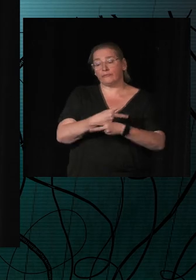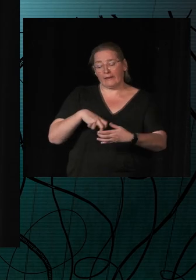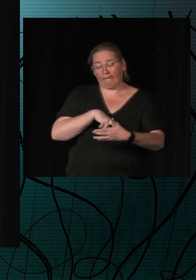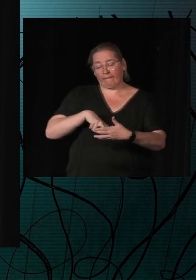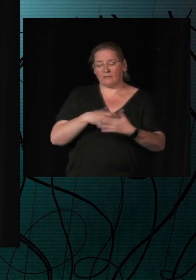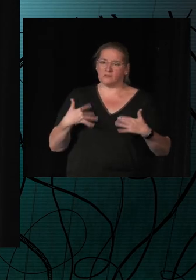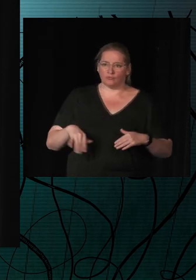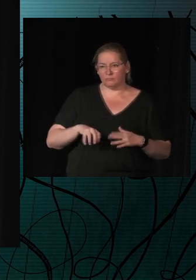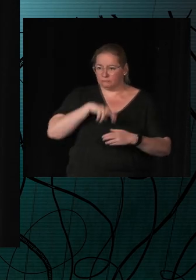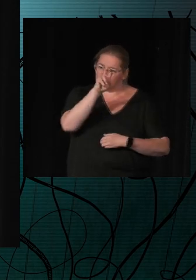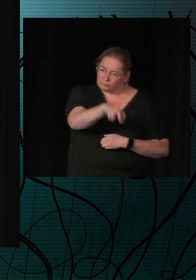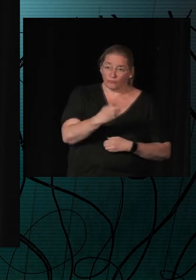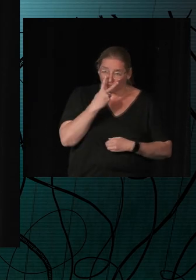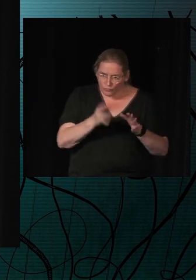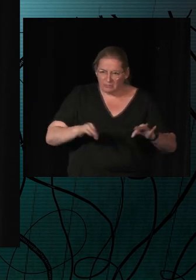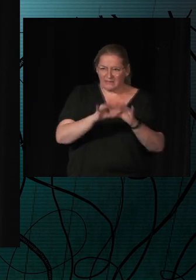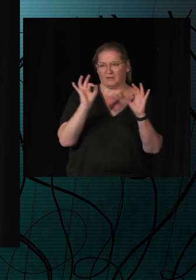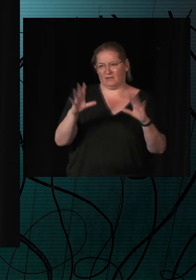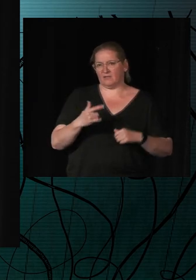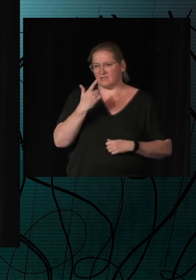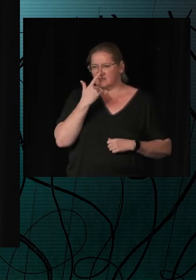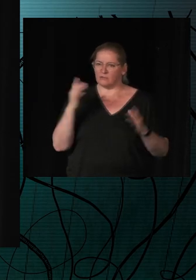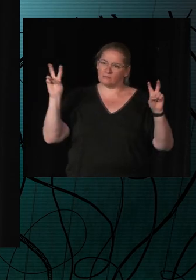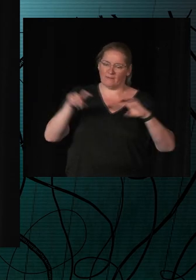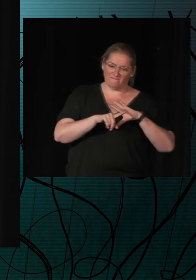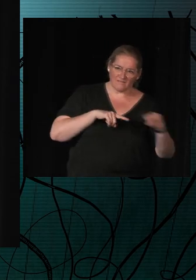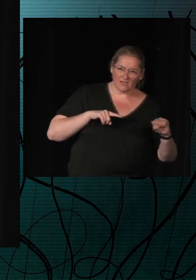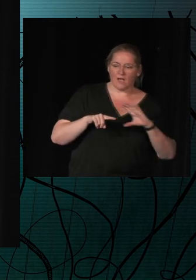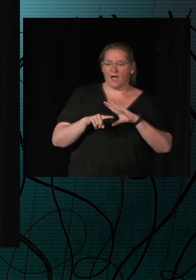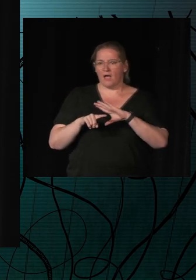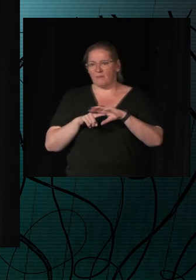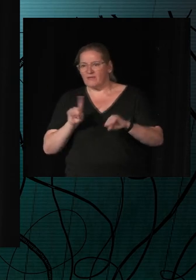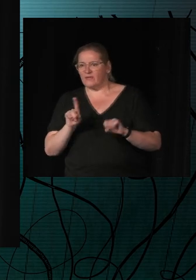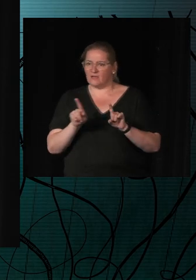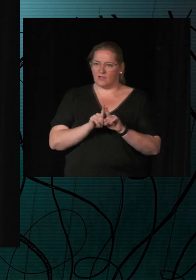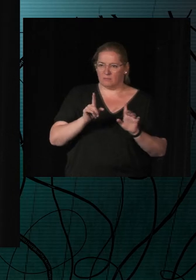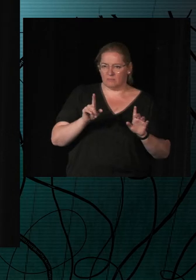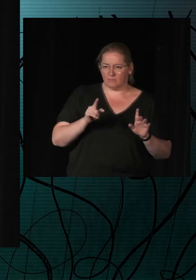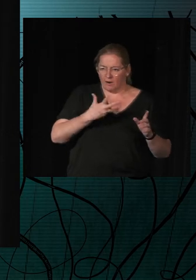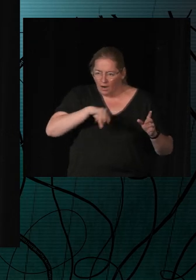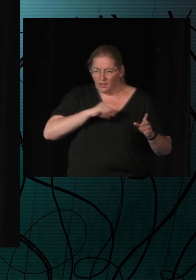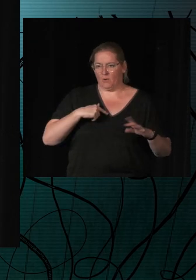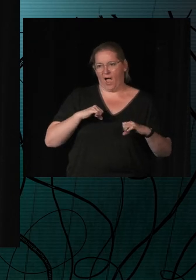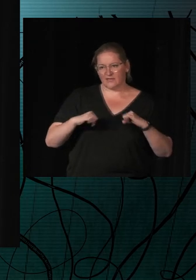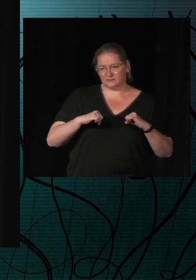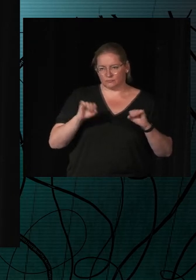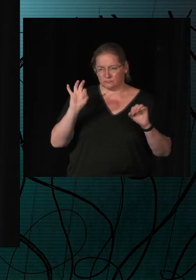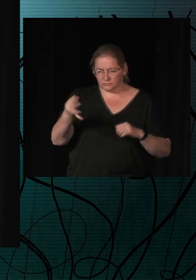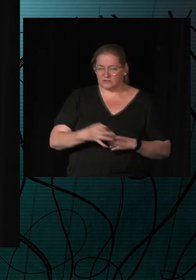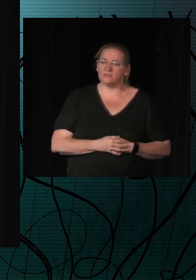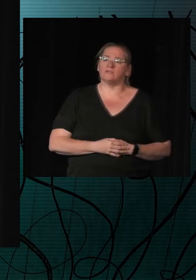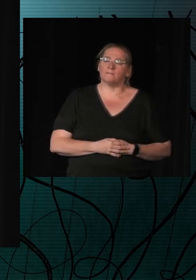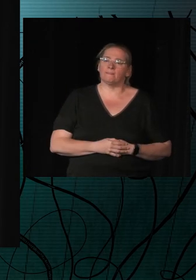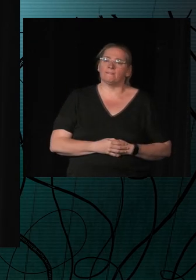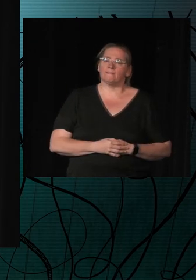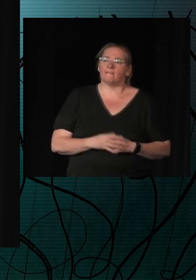idée justement de de faire ou de ne pas faire et de l'illusion de de l'action pour prendre une un parallel plus scientifique